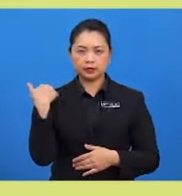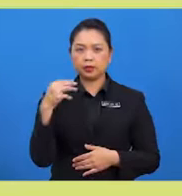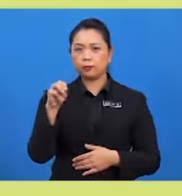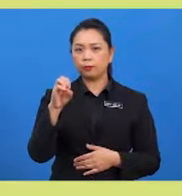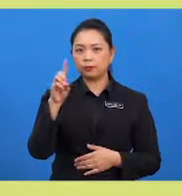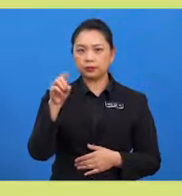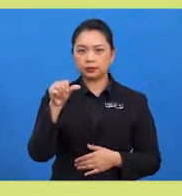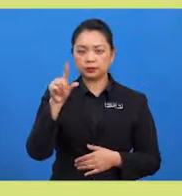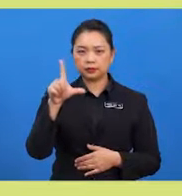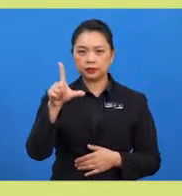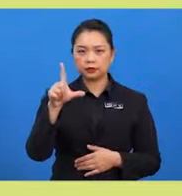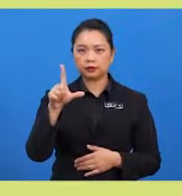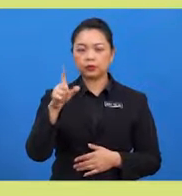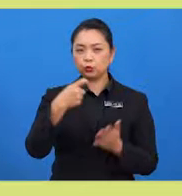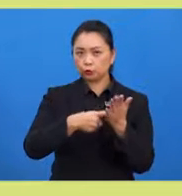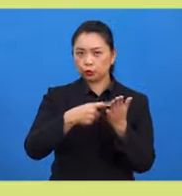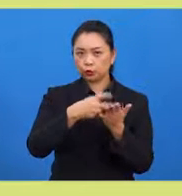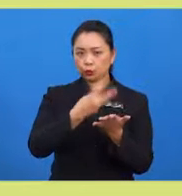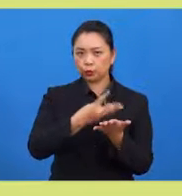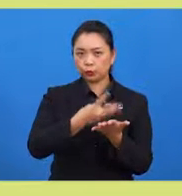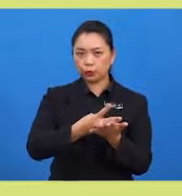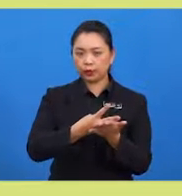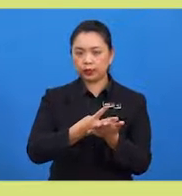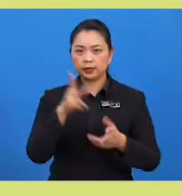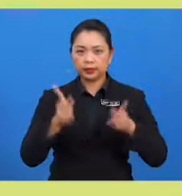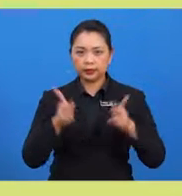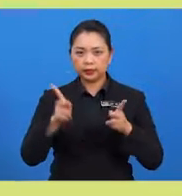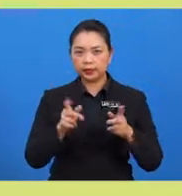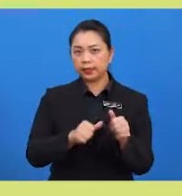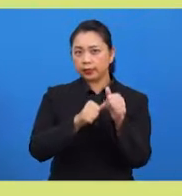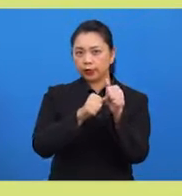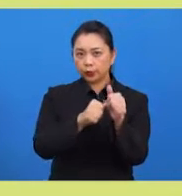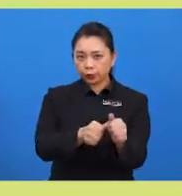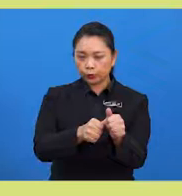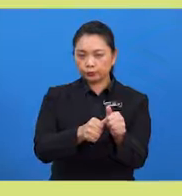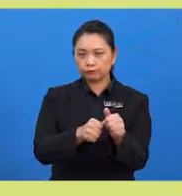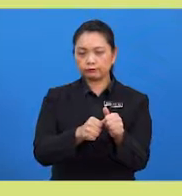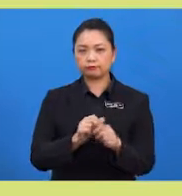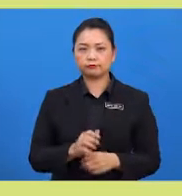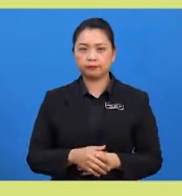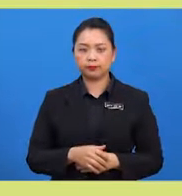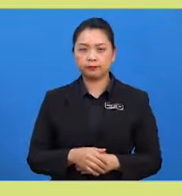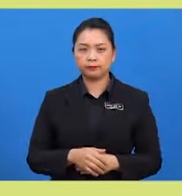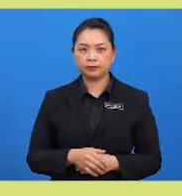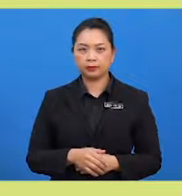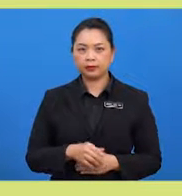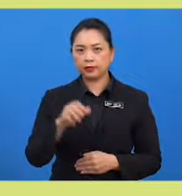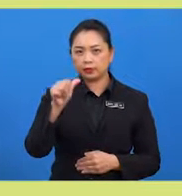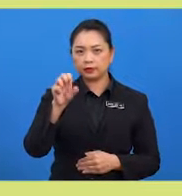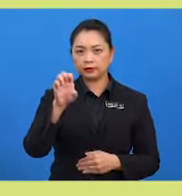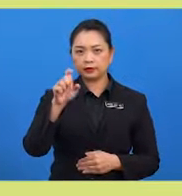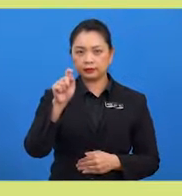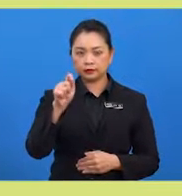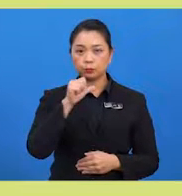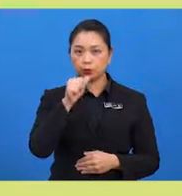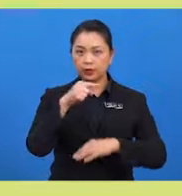tunai, bank, lengkapan dan kenderaan mengikut komponennya masing-masing. Aset bukan semasa, item